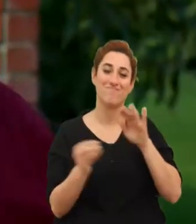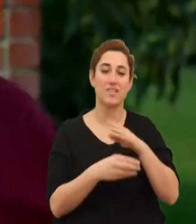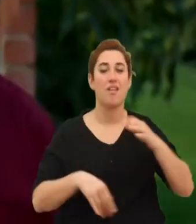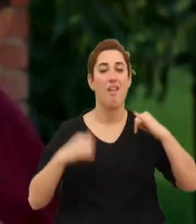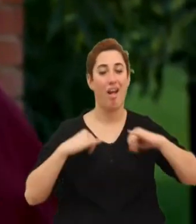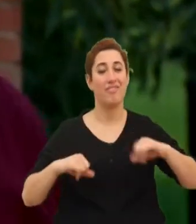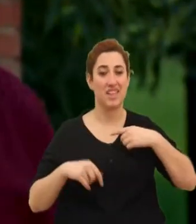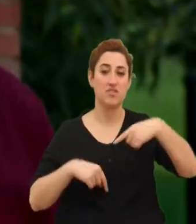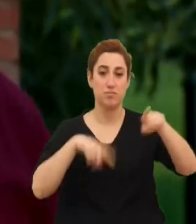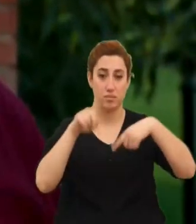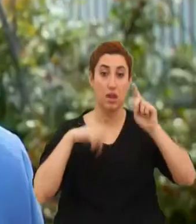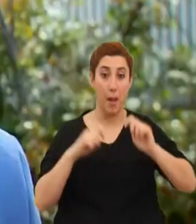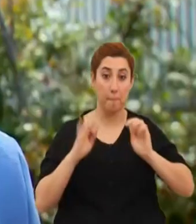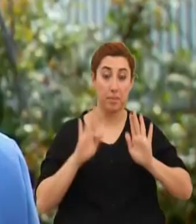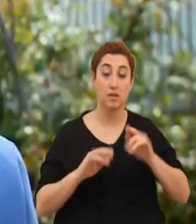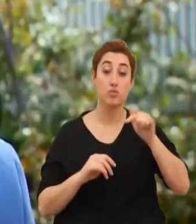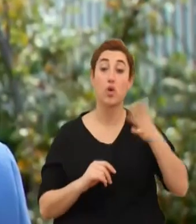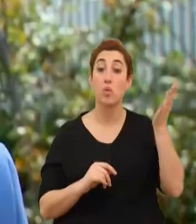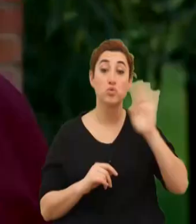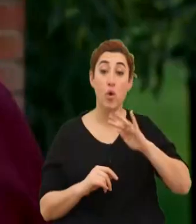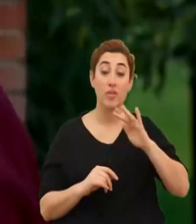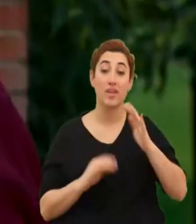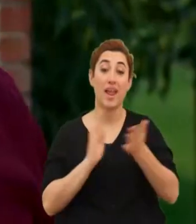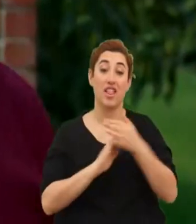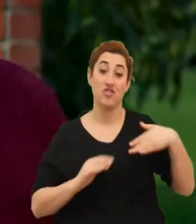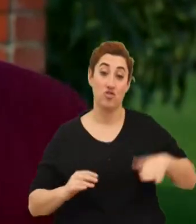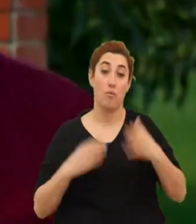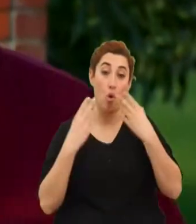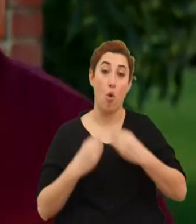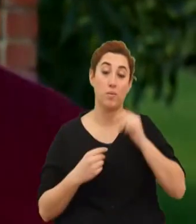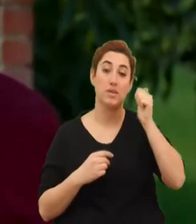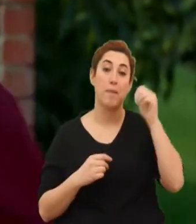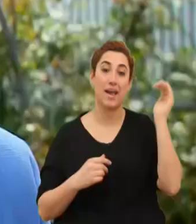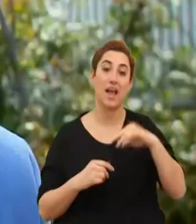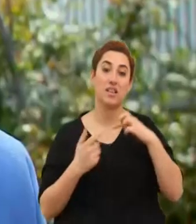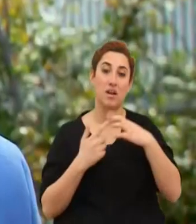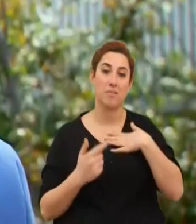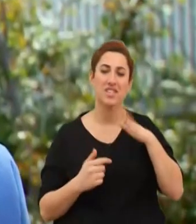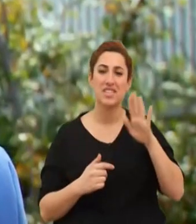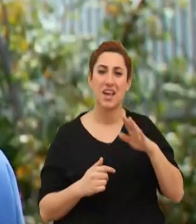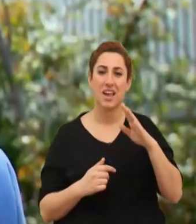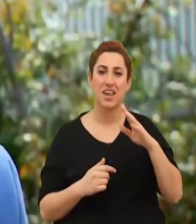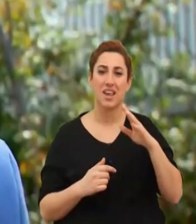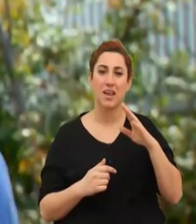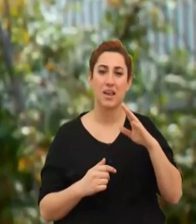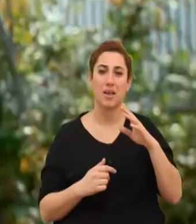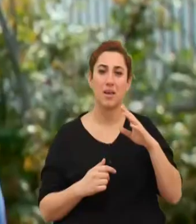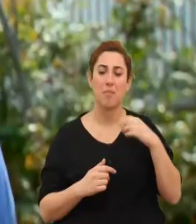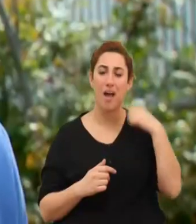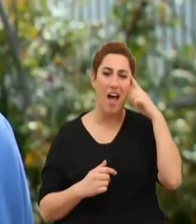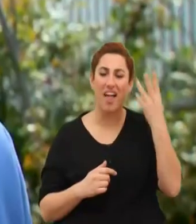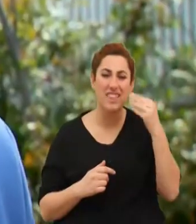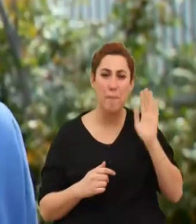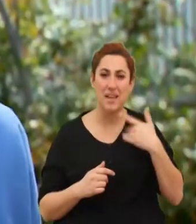kolunuzu sallayarak giriş çıkış yaptınız. Bundan sonra elinizi cebinize atmanın zamanı geldi Ramin'cim. Şey, bağışlayın. Başa düşmedim.